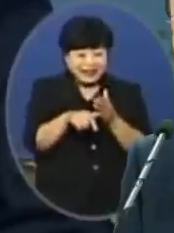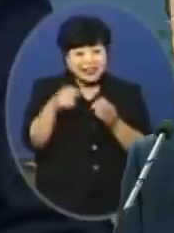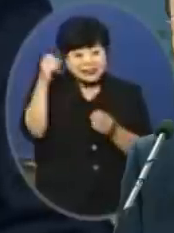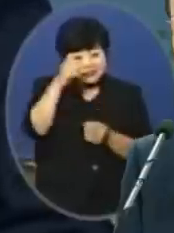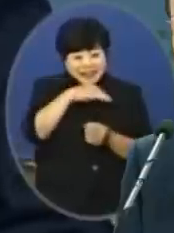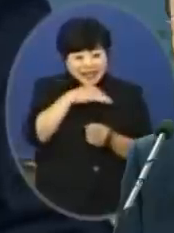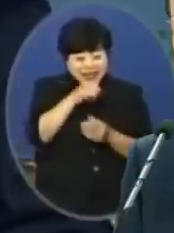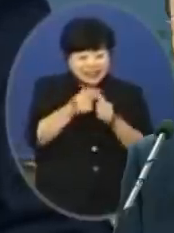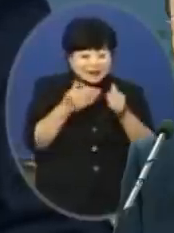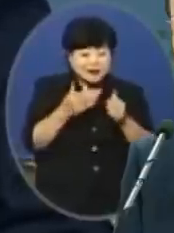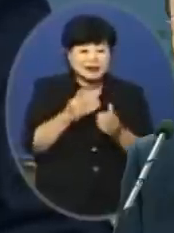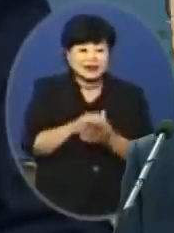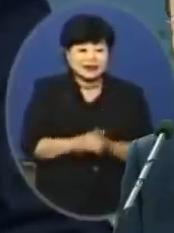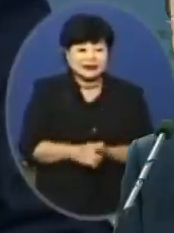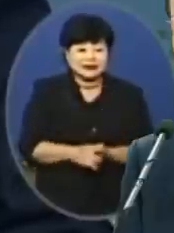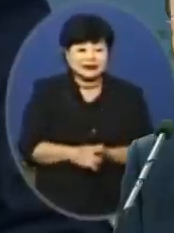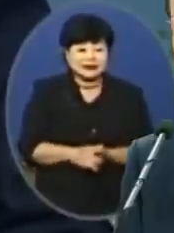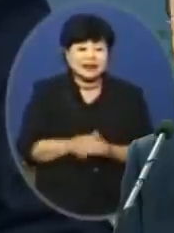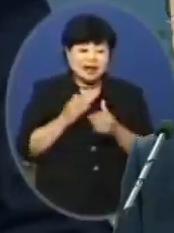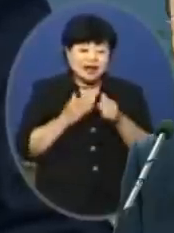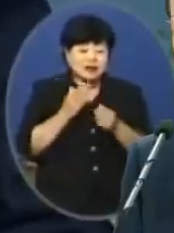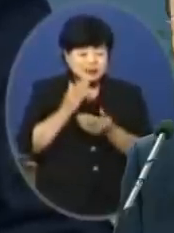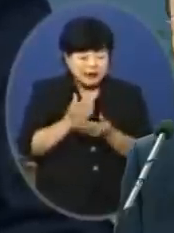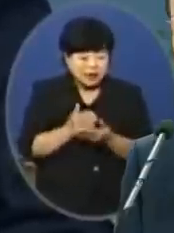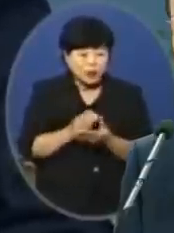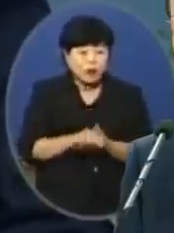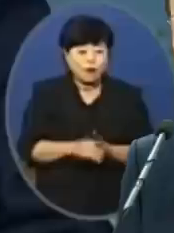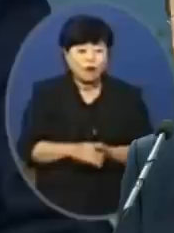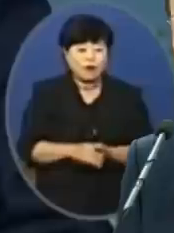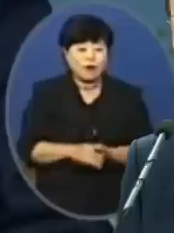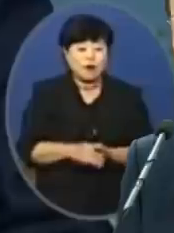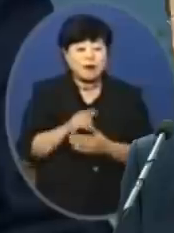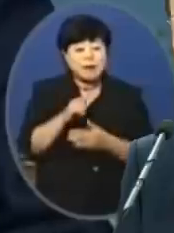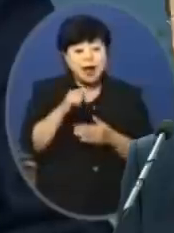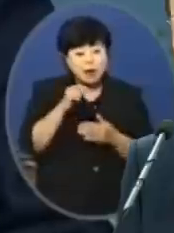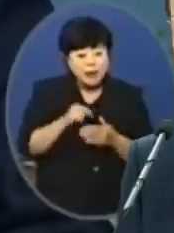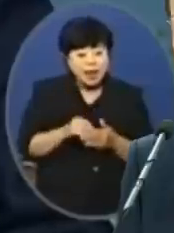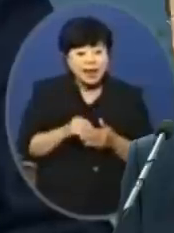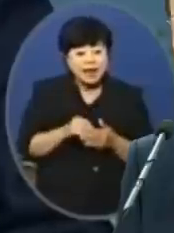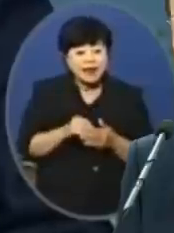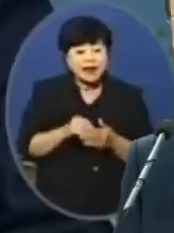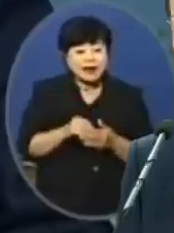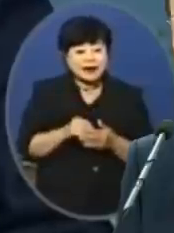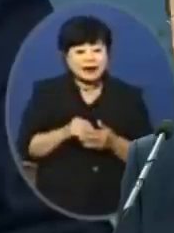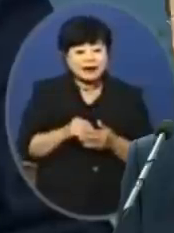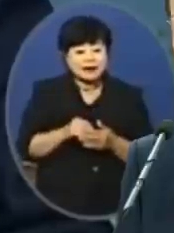그냥 하나님께 자꾸 간구하지 말고 마음에